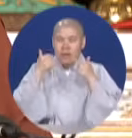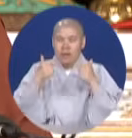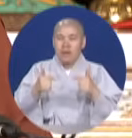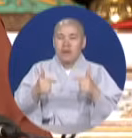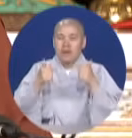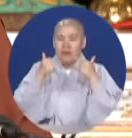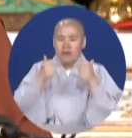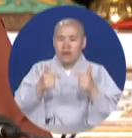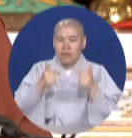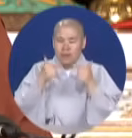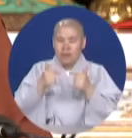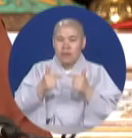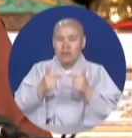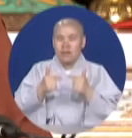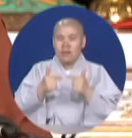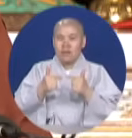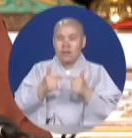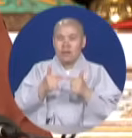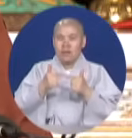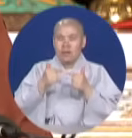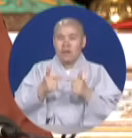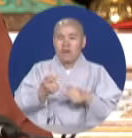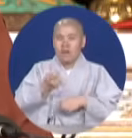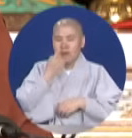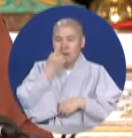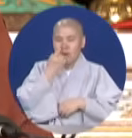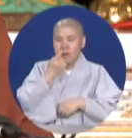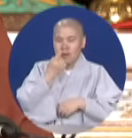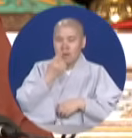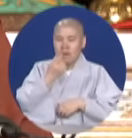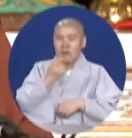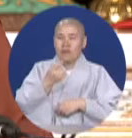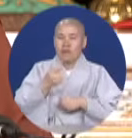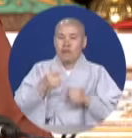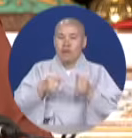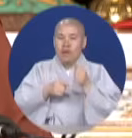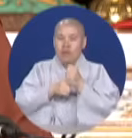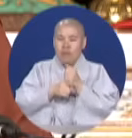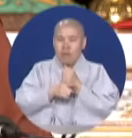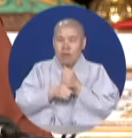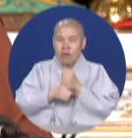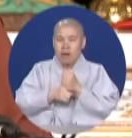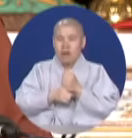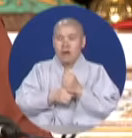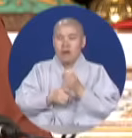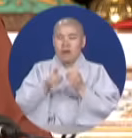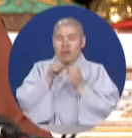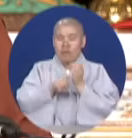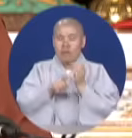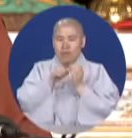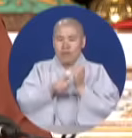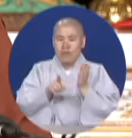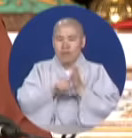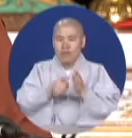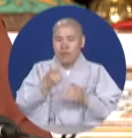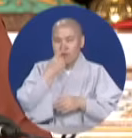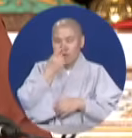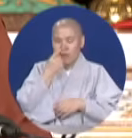추구하는 이런 불교학을 과학불교학이다 이렇게 이름을 붙였어요. 과학이라고 하는